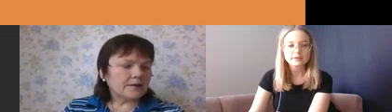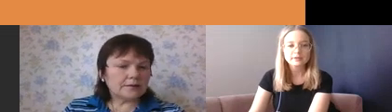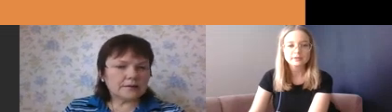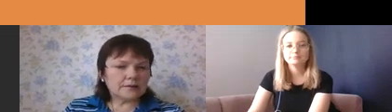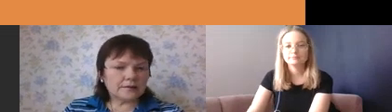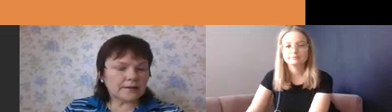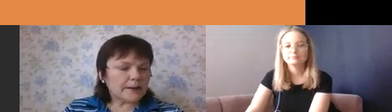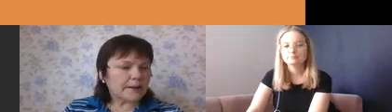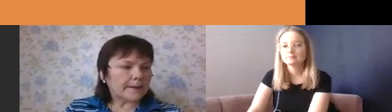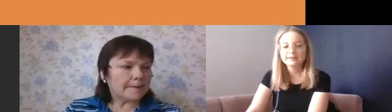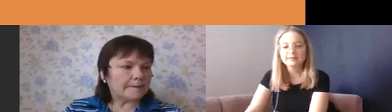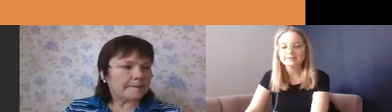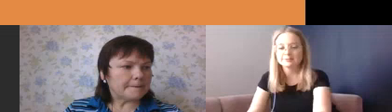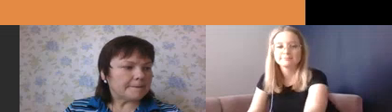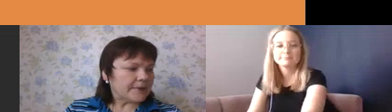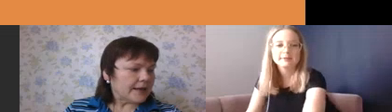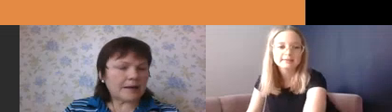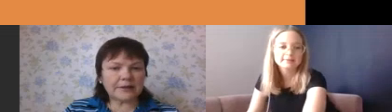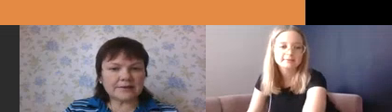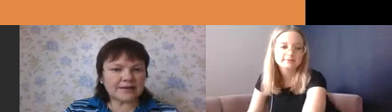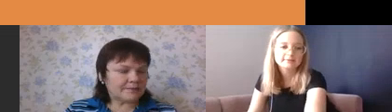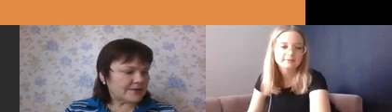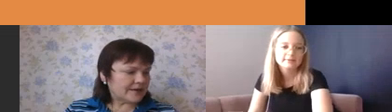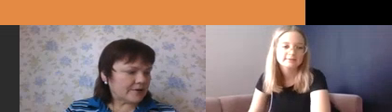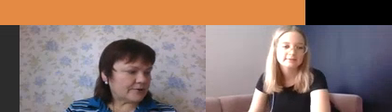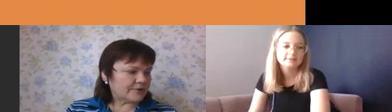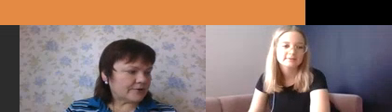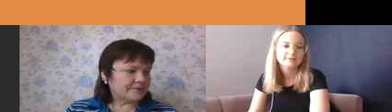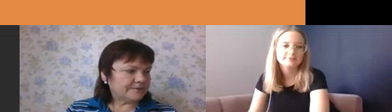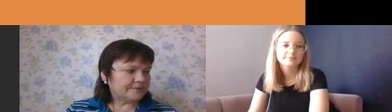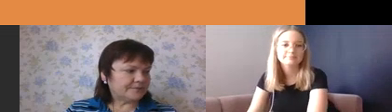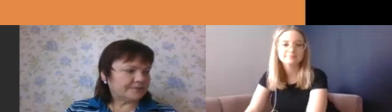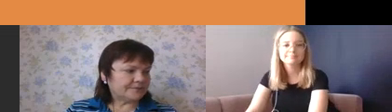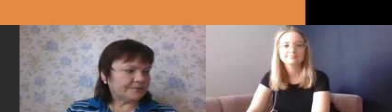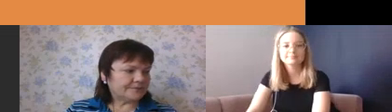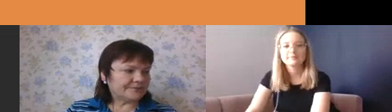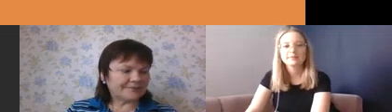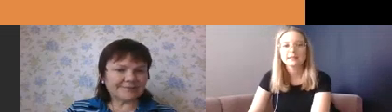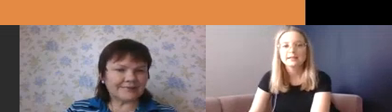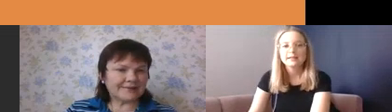aga lähme edasi. Lähme edasi järgmise teema juurde.